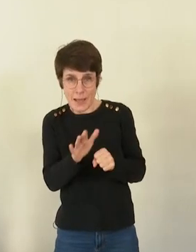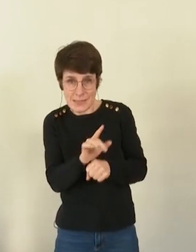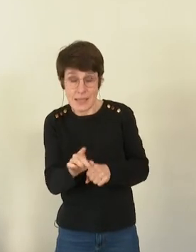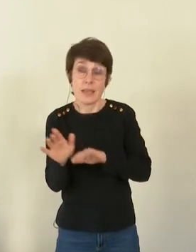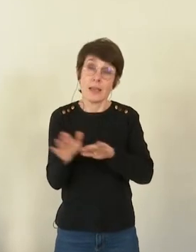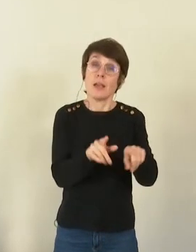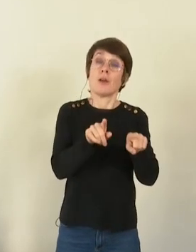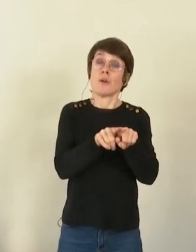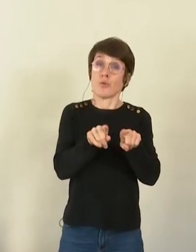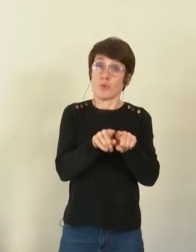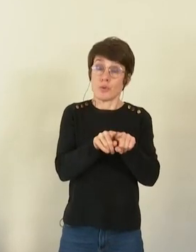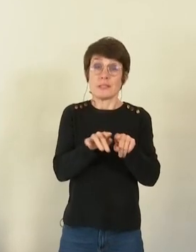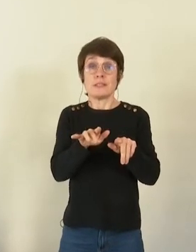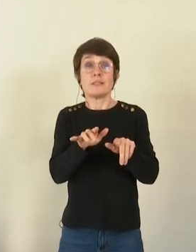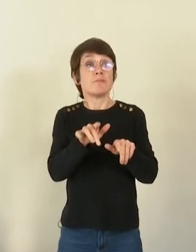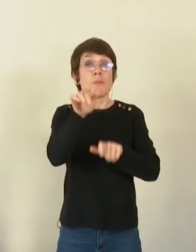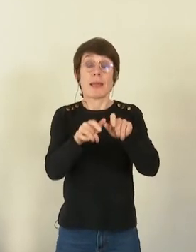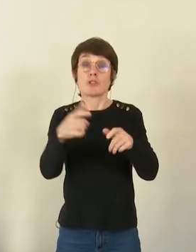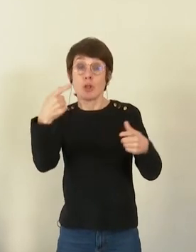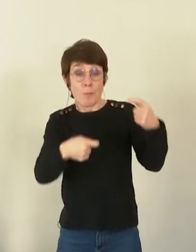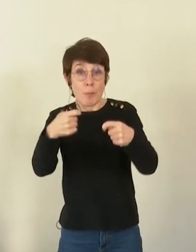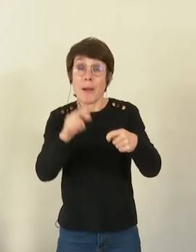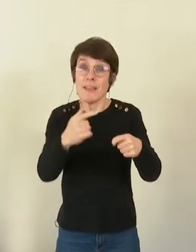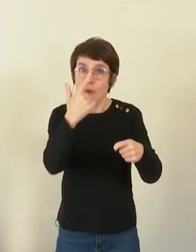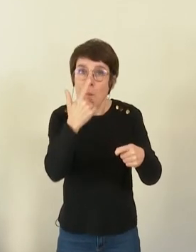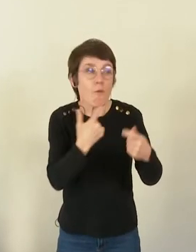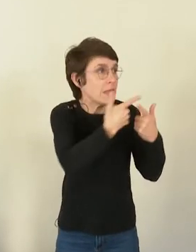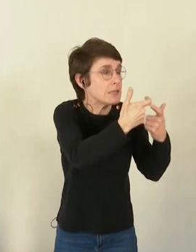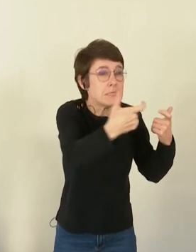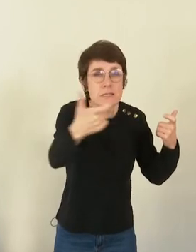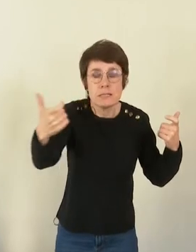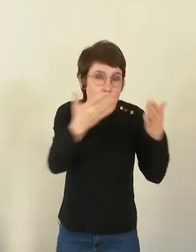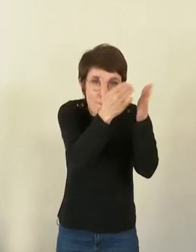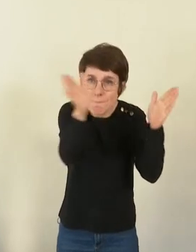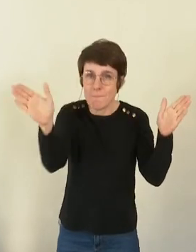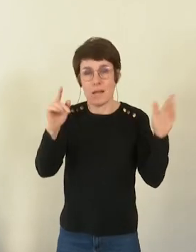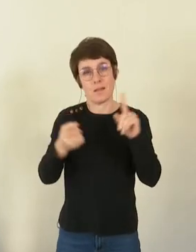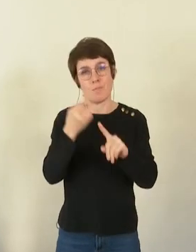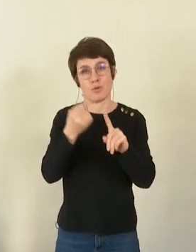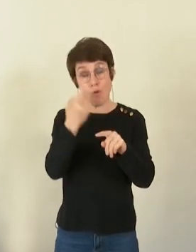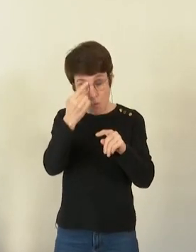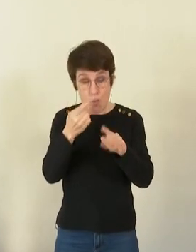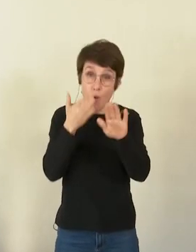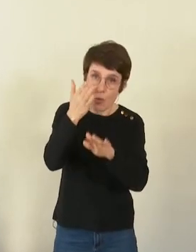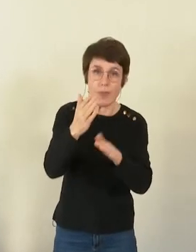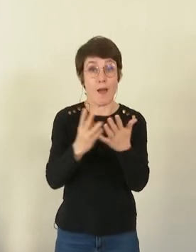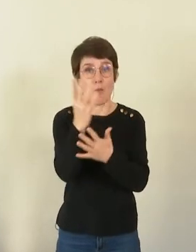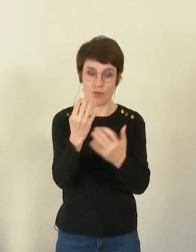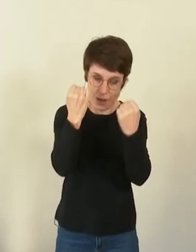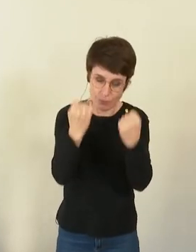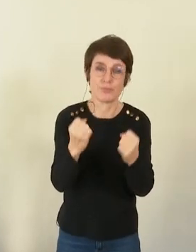les profils des potentiels cotisants et bénéficiaires il en va à mon sens de la réussite puis de l'adoption future du projet